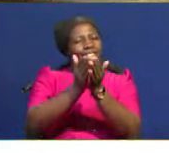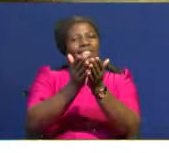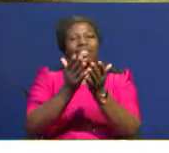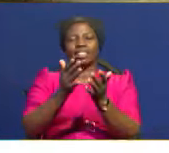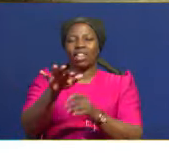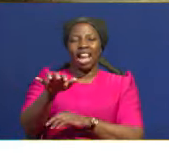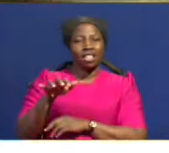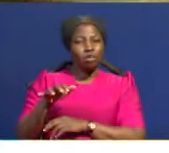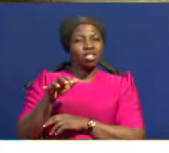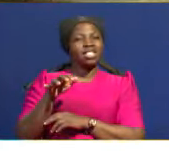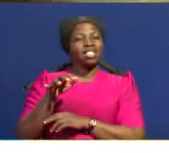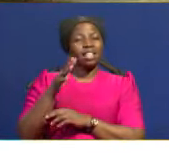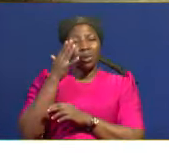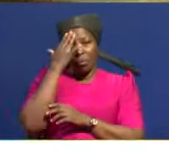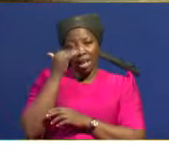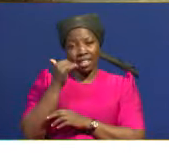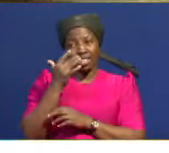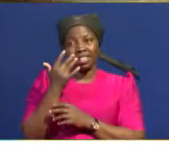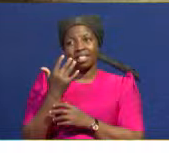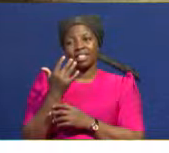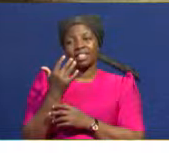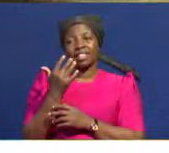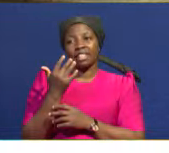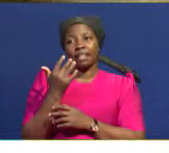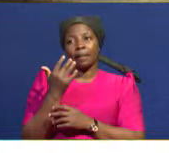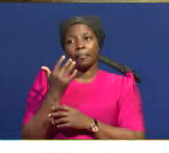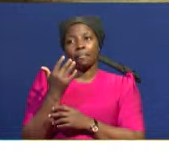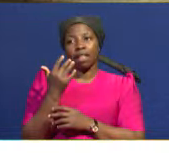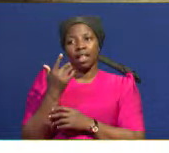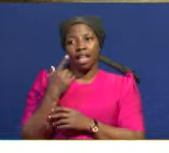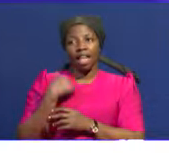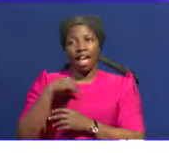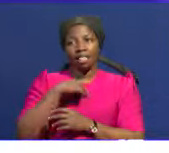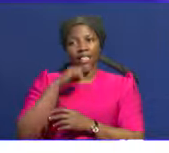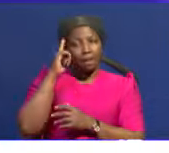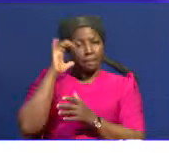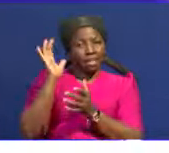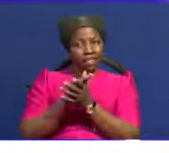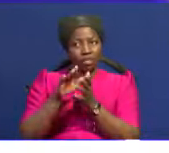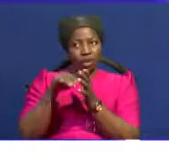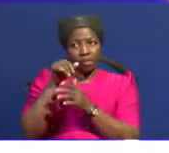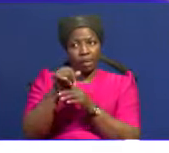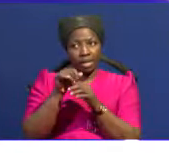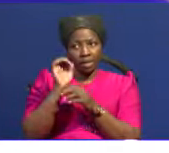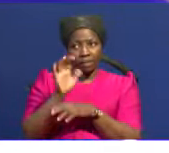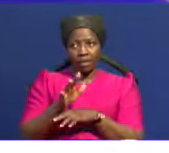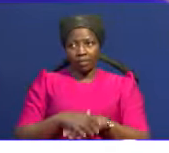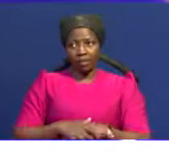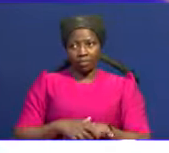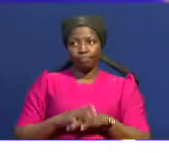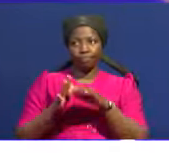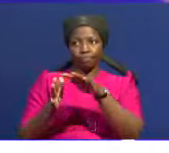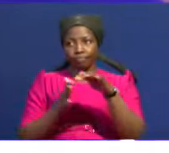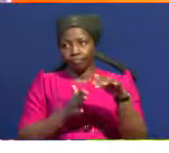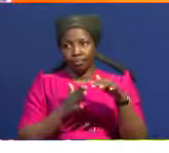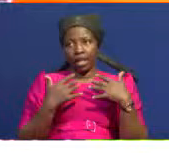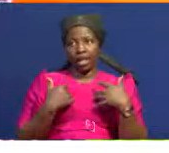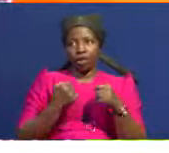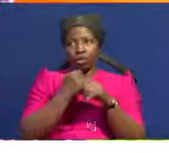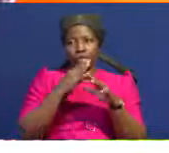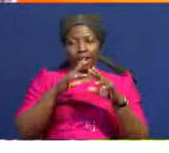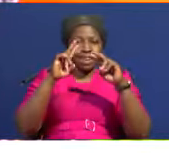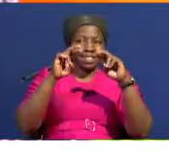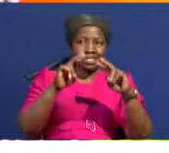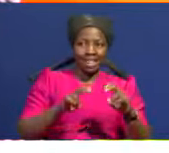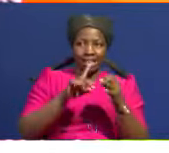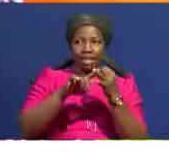But I believe that we are overpriced. Kwingineko, watafiti, wahudumu wa afya, watunga